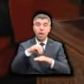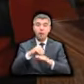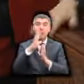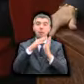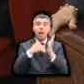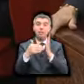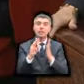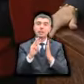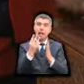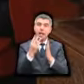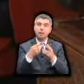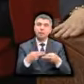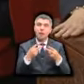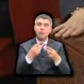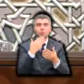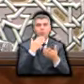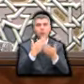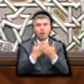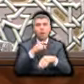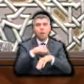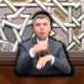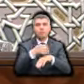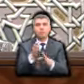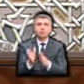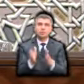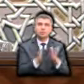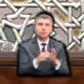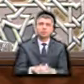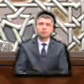شكرا للسيدة الوزيرة. شكرا. ما عرفتش. شكرا. شكرا.